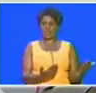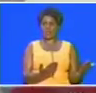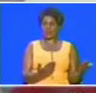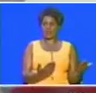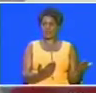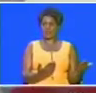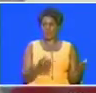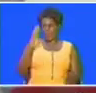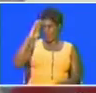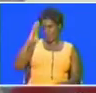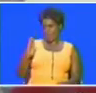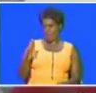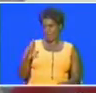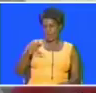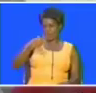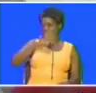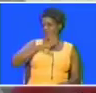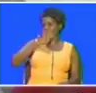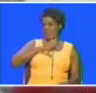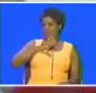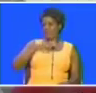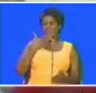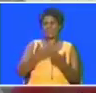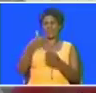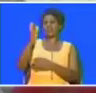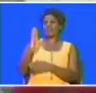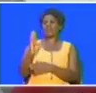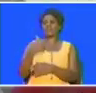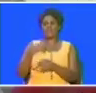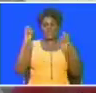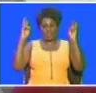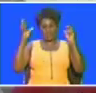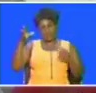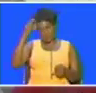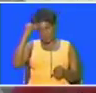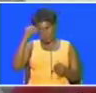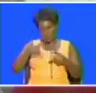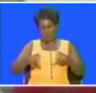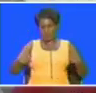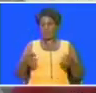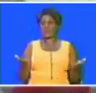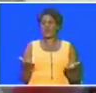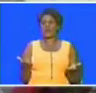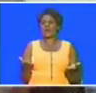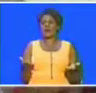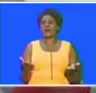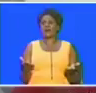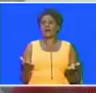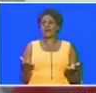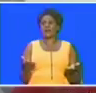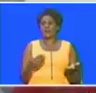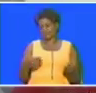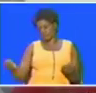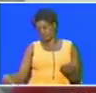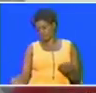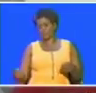Asante. Shikamoo. Marahaba. Uhali gani? Nashukuru alhamdulillah. Mada umeisikia? Nimeipata, naam. Fimbo iko wapi sasa? Kichapa hawa ambao wanakosea. Naitia huko chini ya